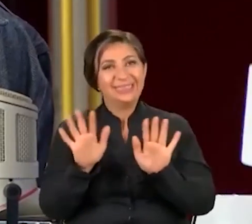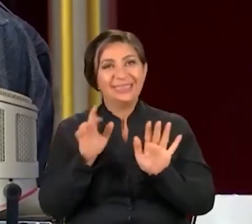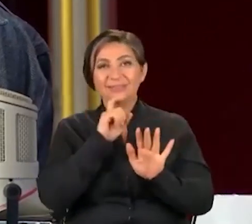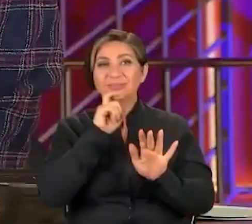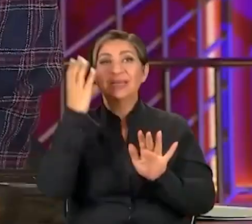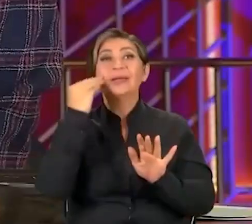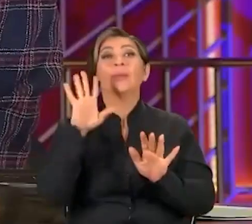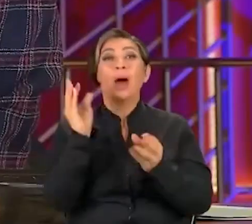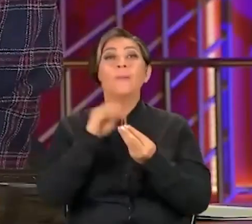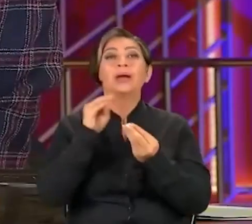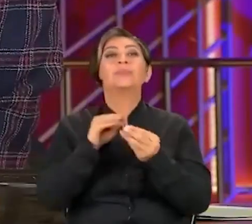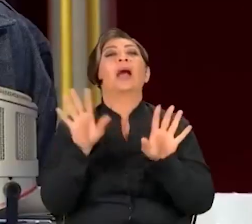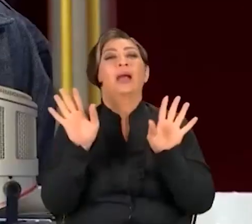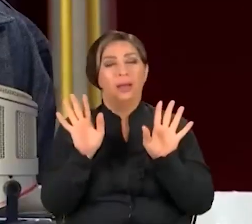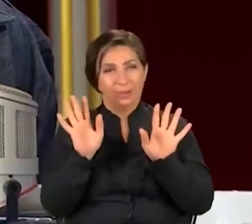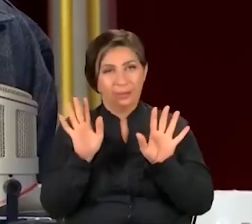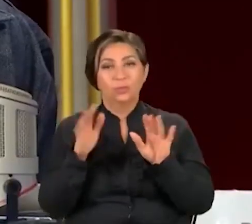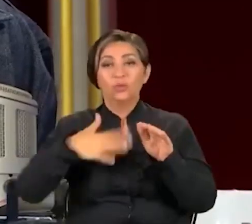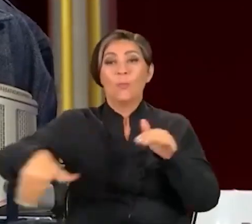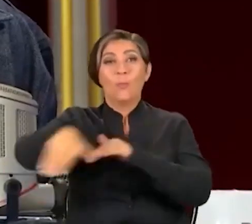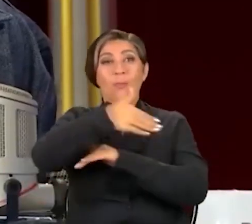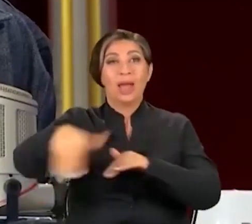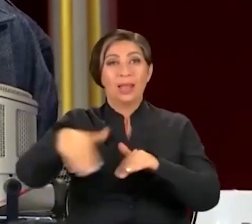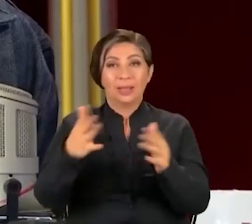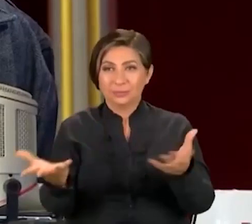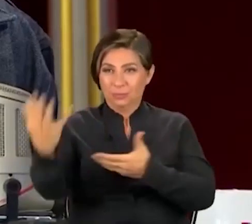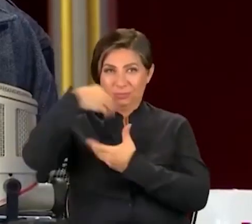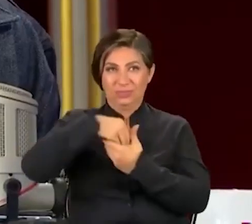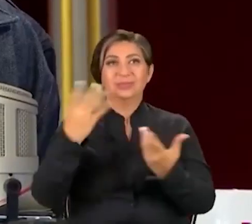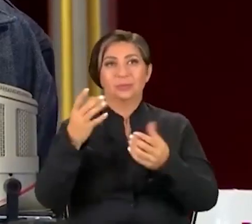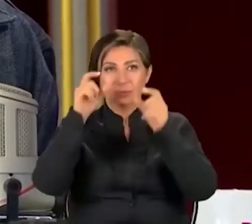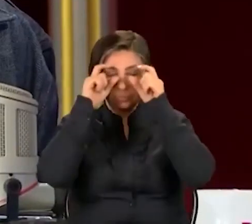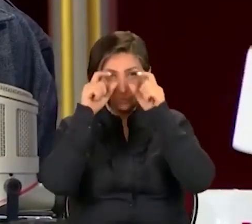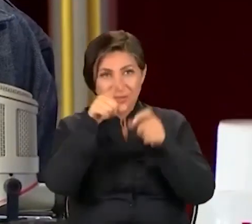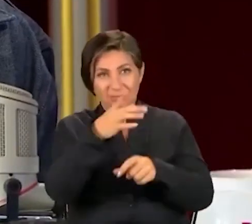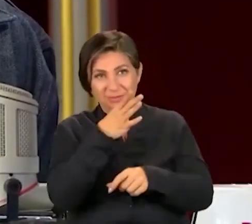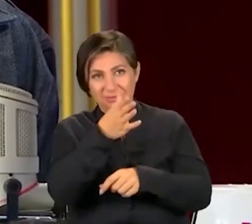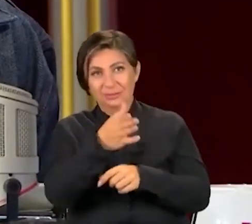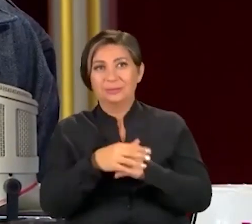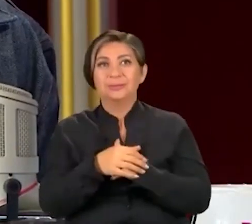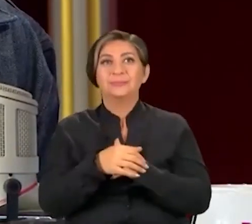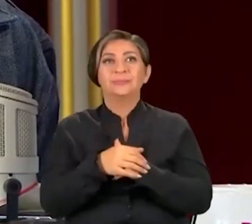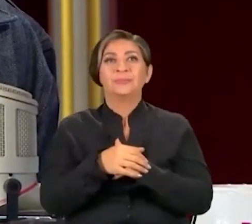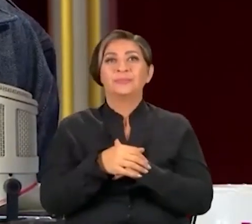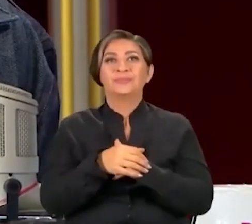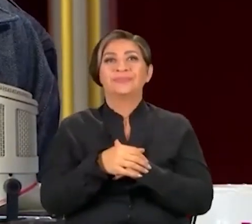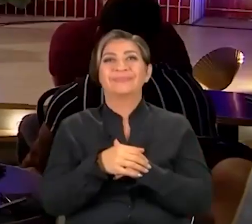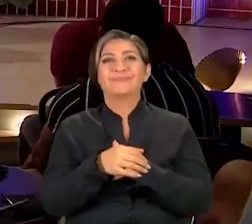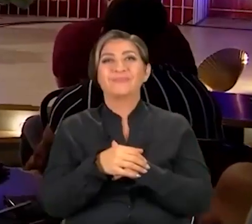Yani o kadar da hani bütün mahalleyi toplayıp takılacak halimiz yok. Gözlük, sen bilirsin bu işleri. Ondan